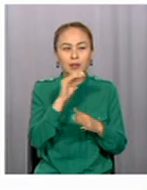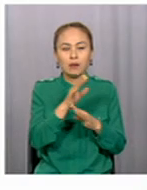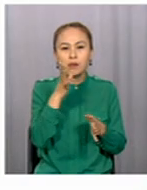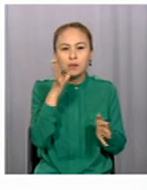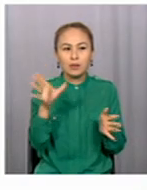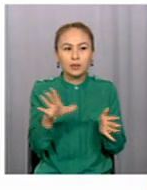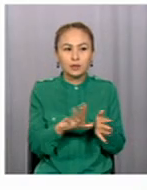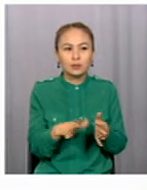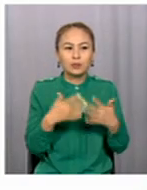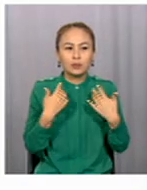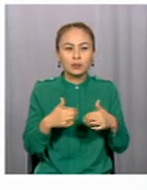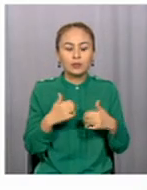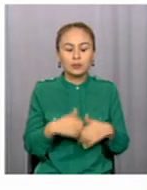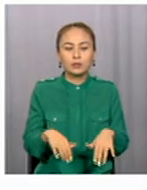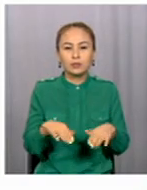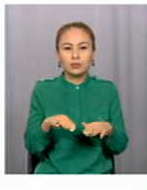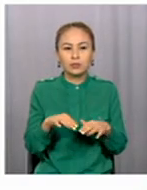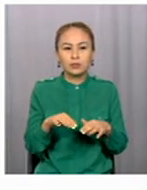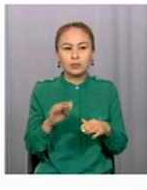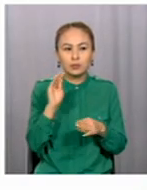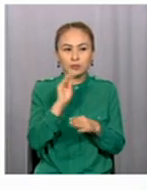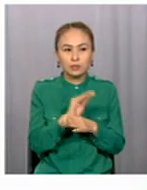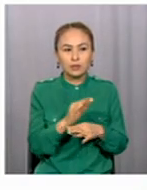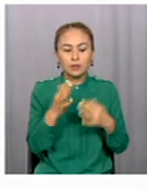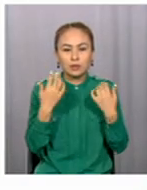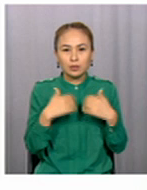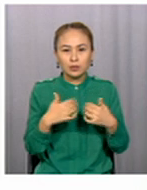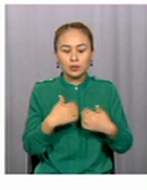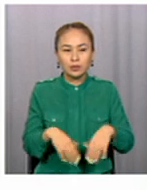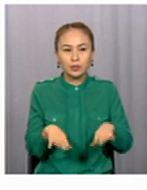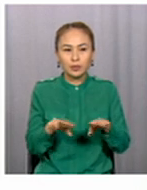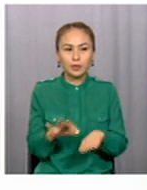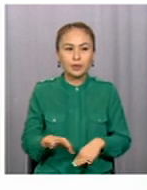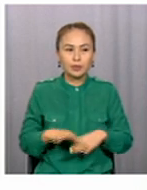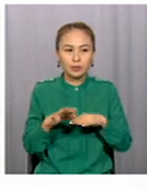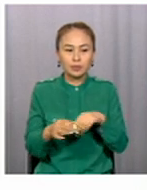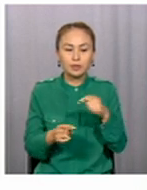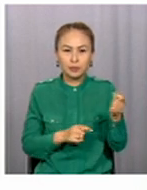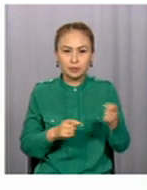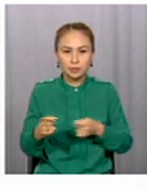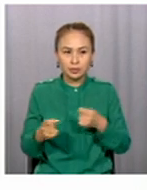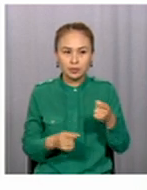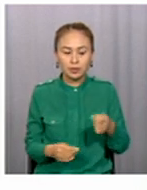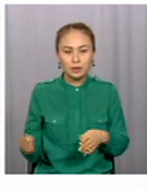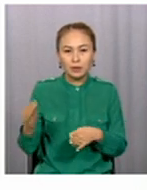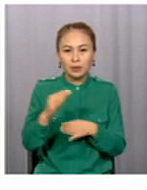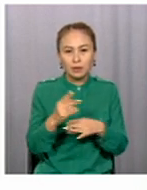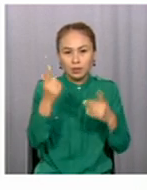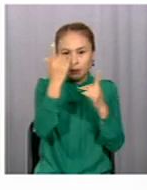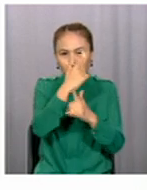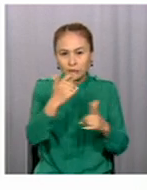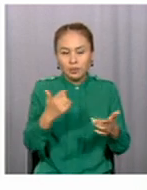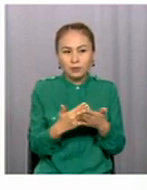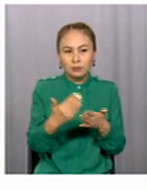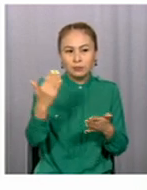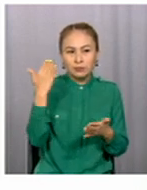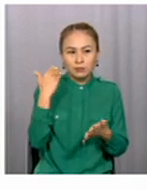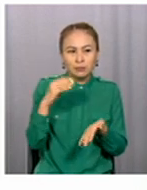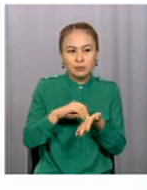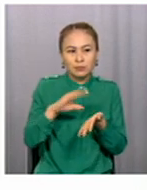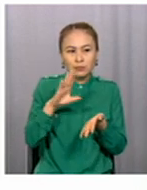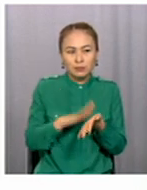электрондық есептеуіш машина. Есептеулерді жүргізуге және ақпаратты алдын ала